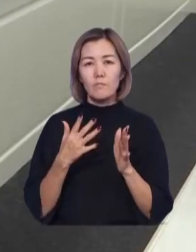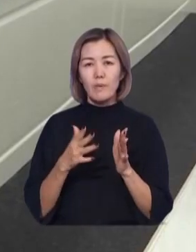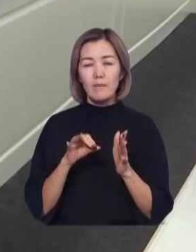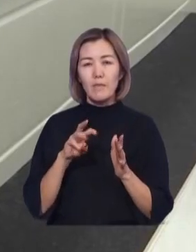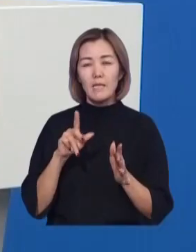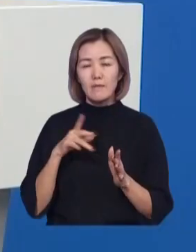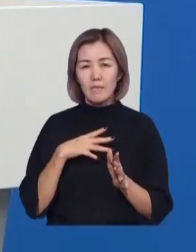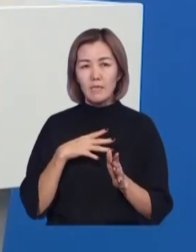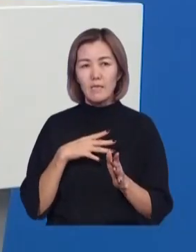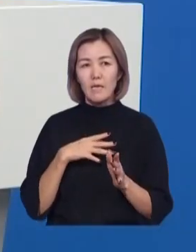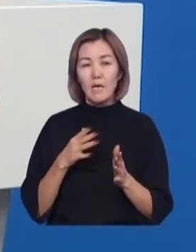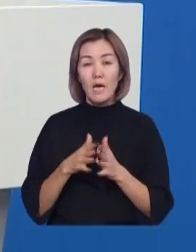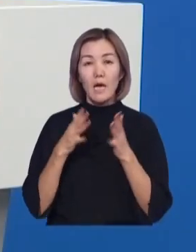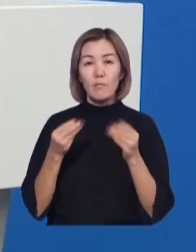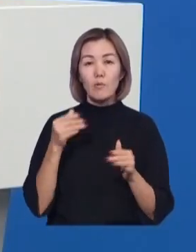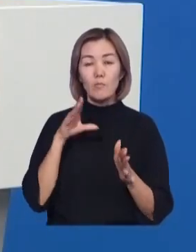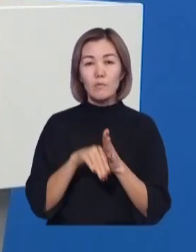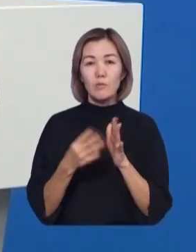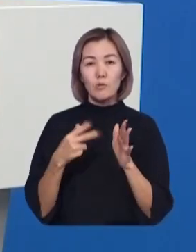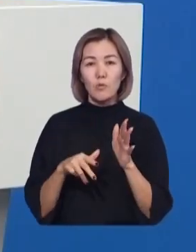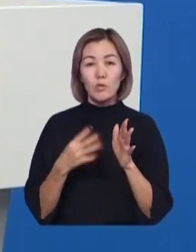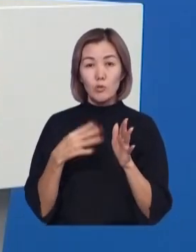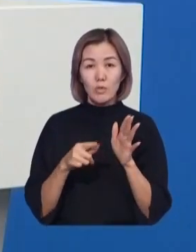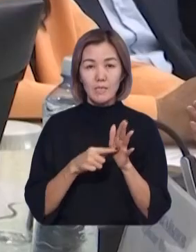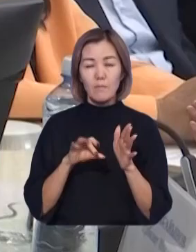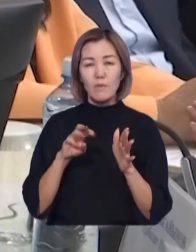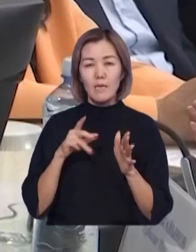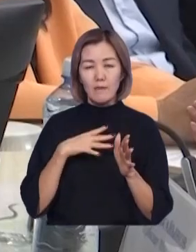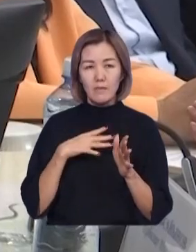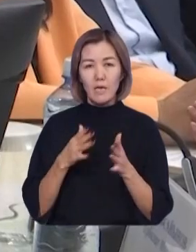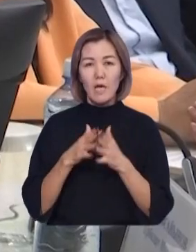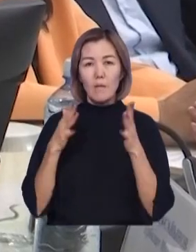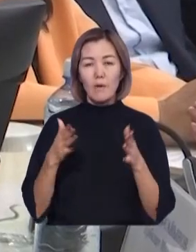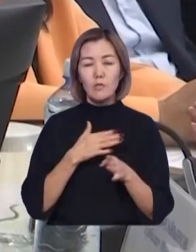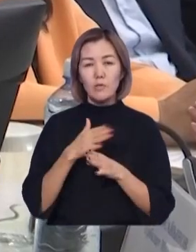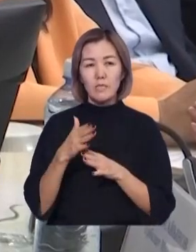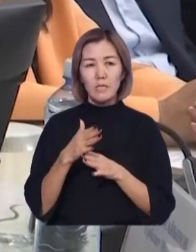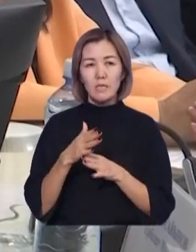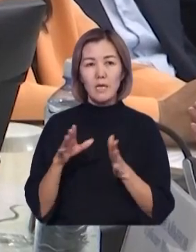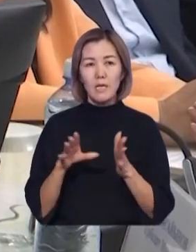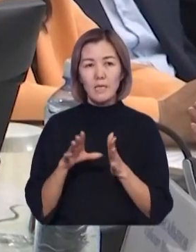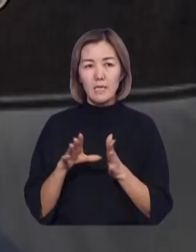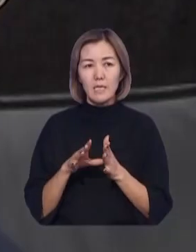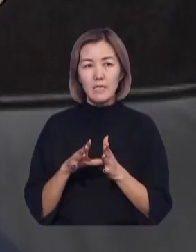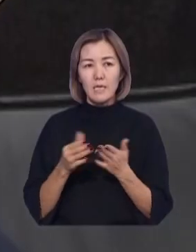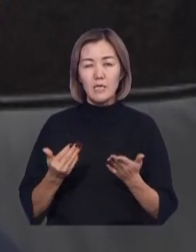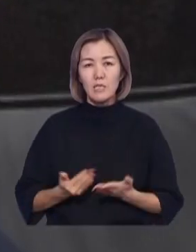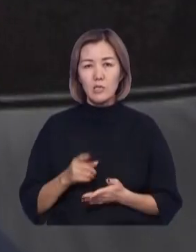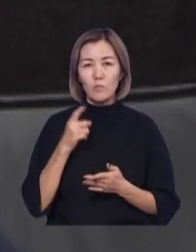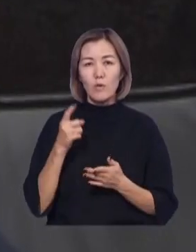млрд тенге объём инвестиции 47 млрд тенге большая часть средств отведена энергетике и жилищному